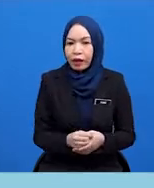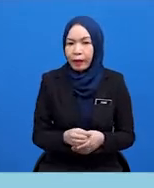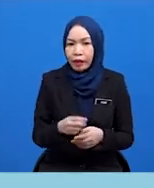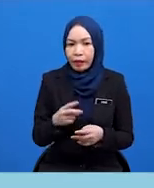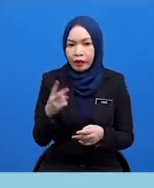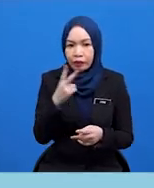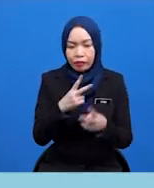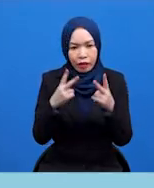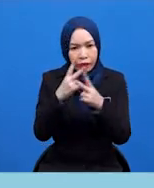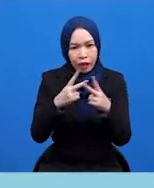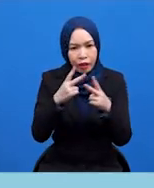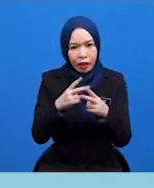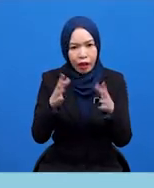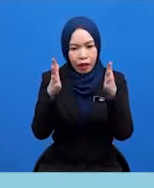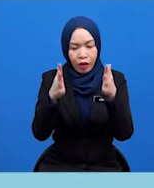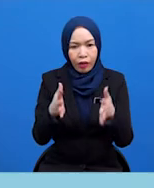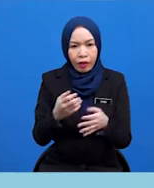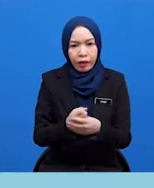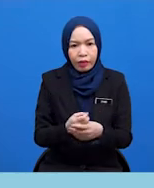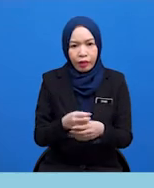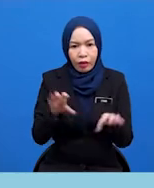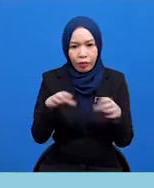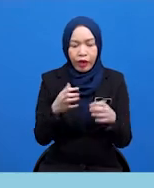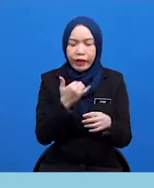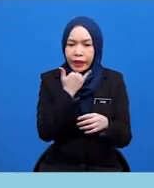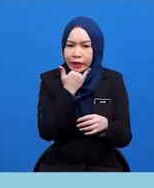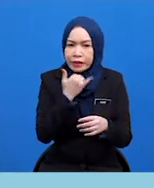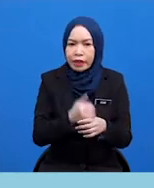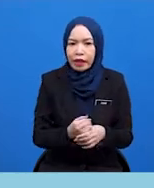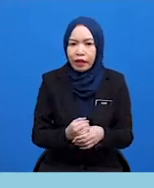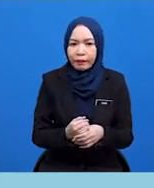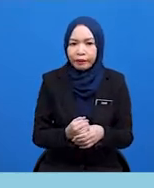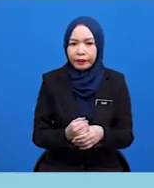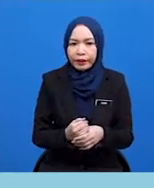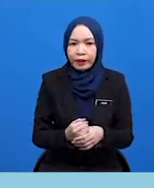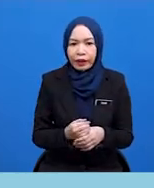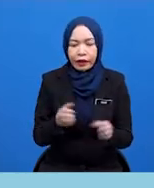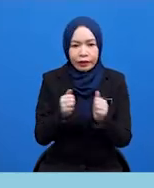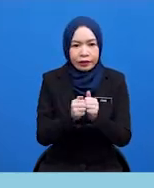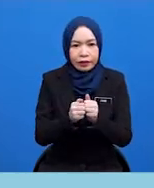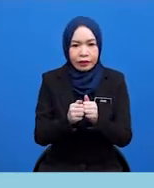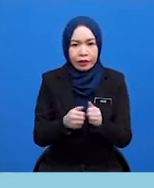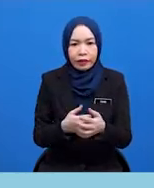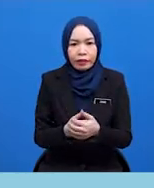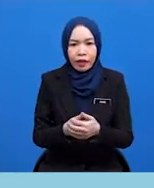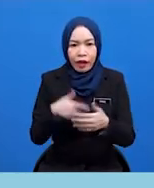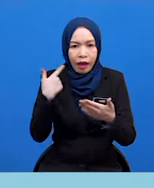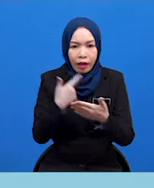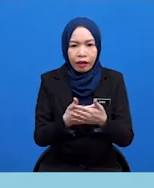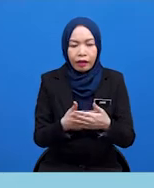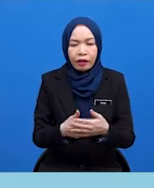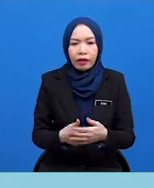secara haram dan melanggar arahan menggunakan jentera berat di kawasan tanah